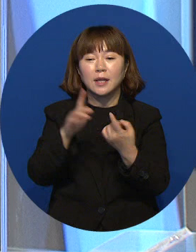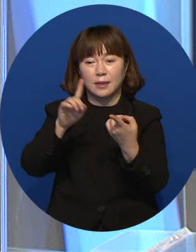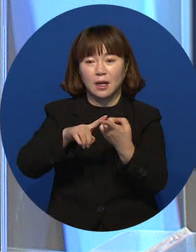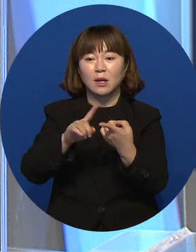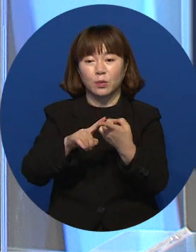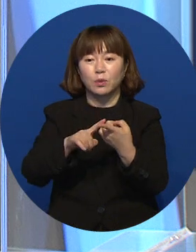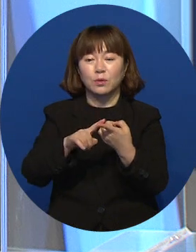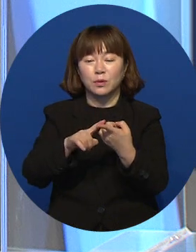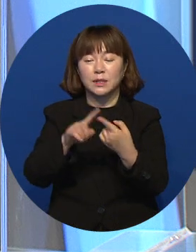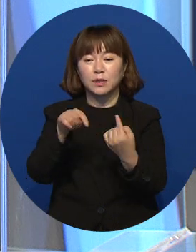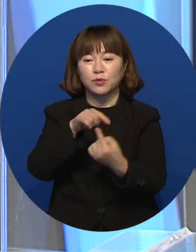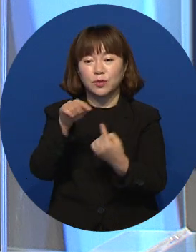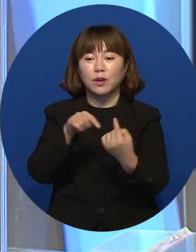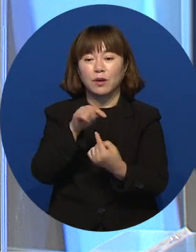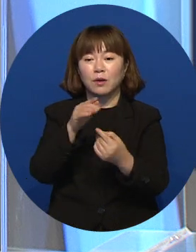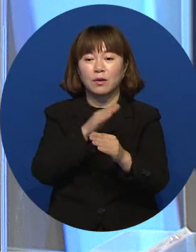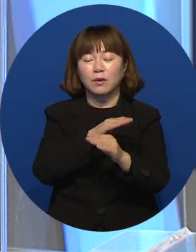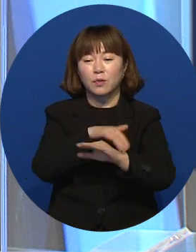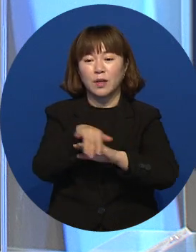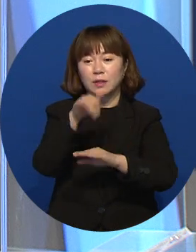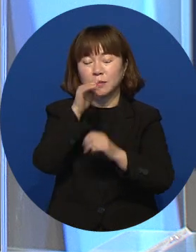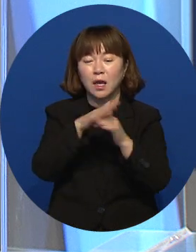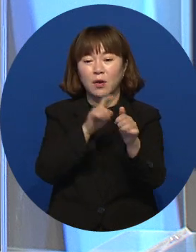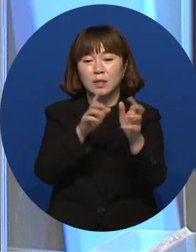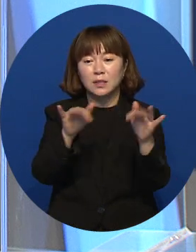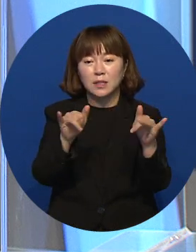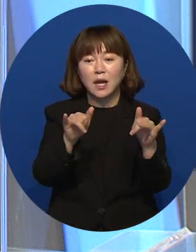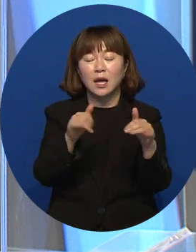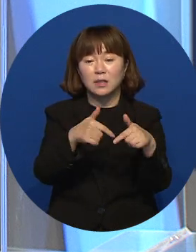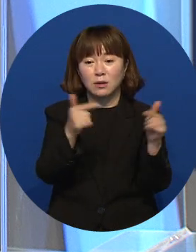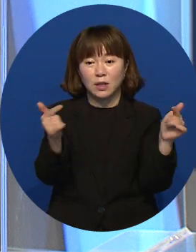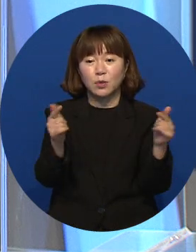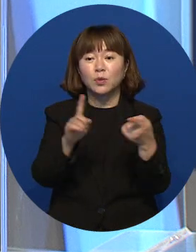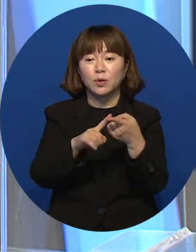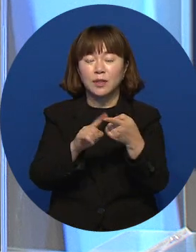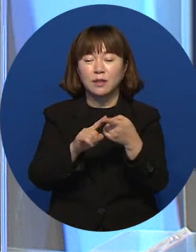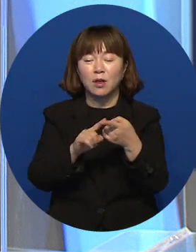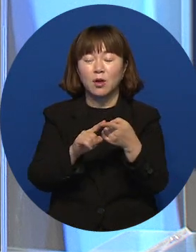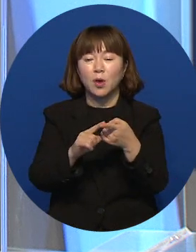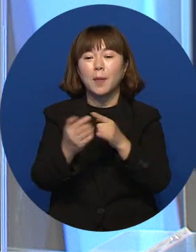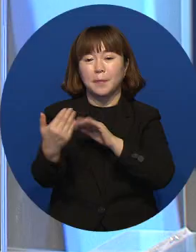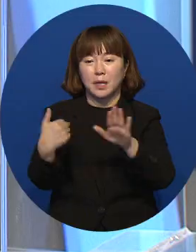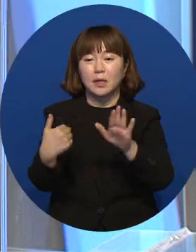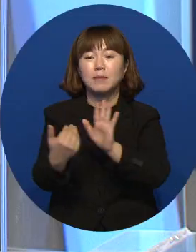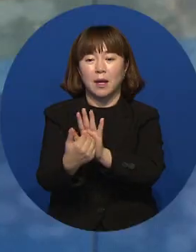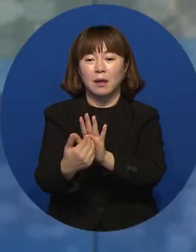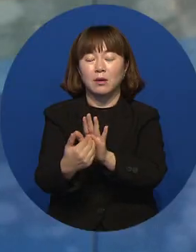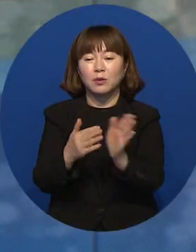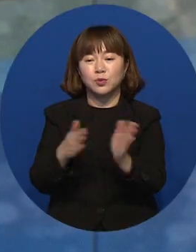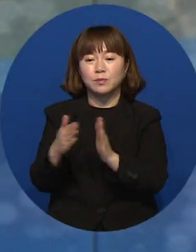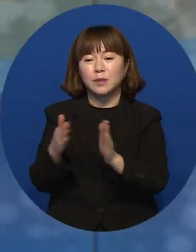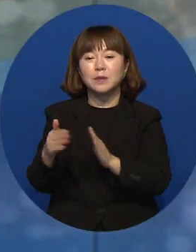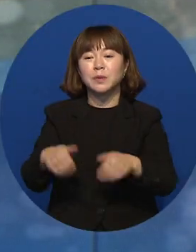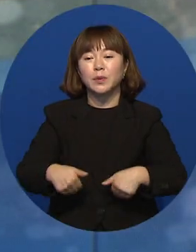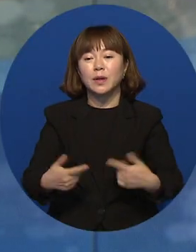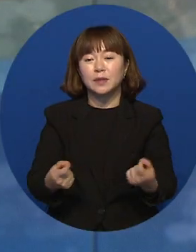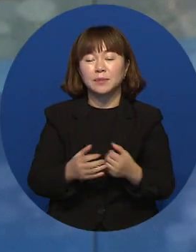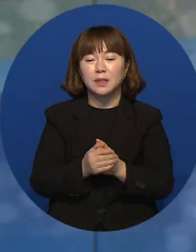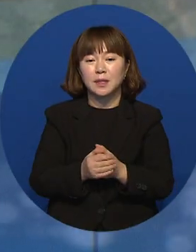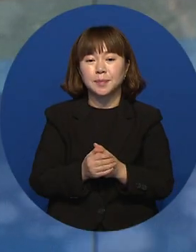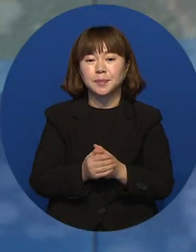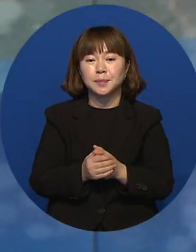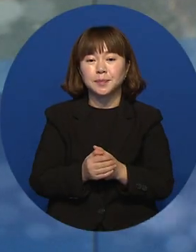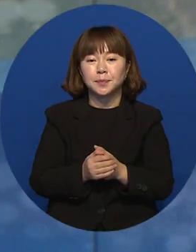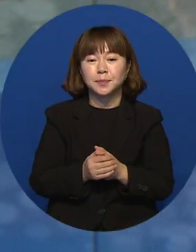어 좀 확진 자수 가더라도 거기에 대한 대비는 충분하다고 생각하고 이렇게 세분이 각계 전문가 시라 어 이렇게 준비가